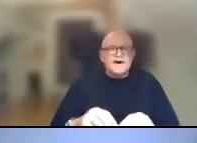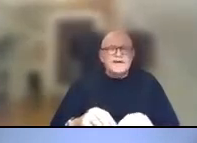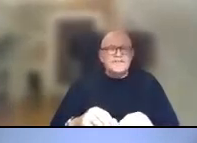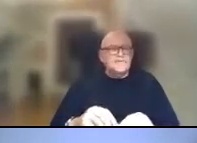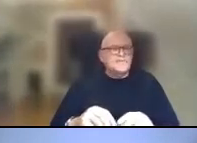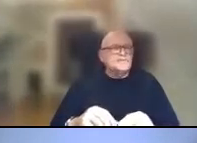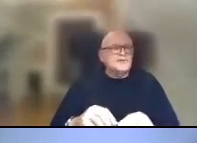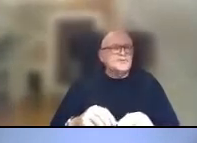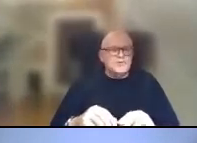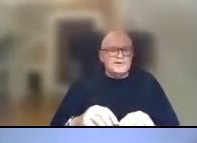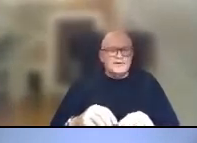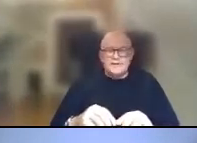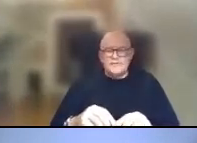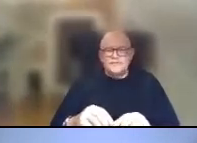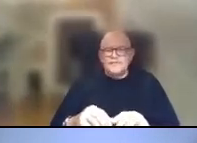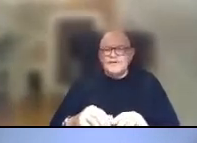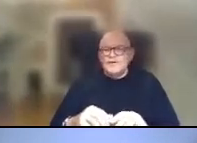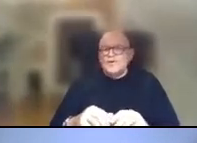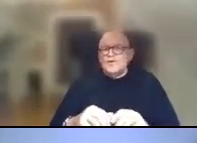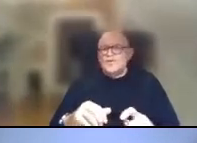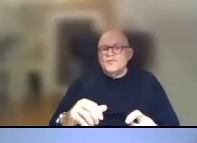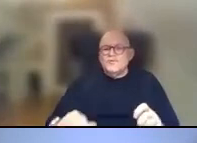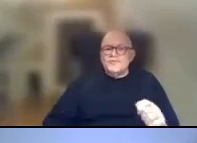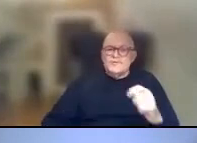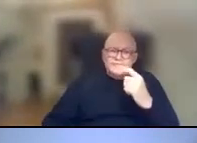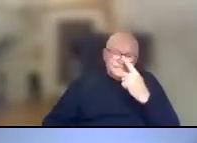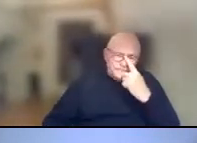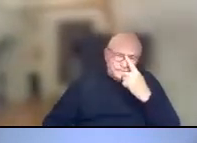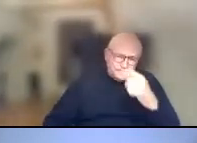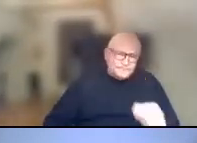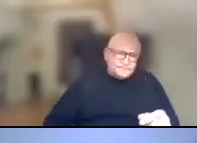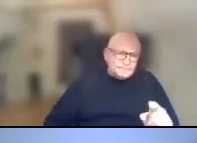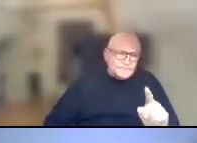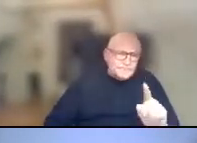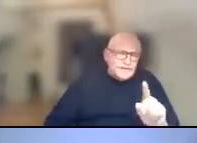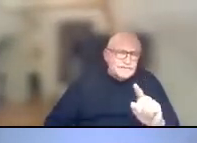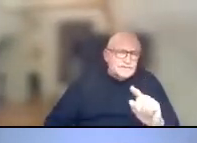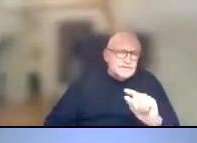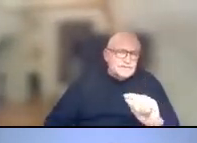es den Beifall von Balkonen gab. Und